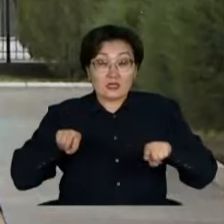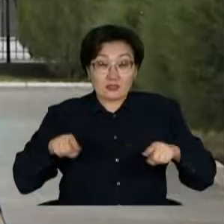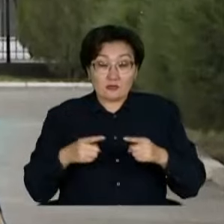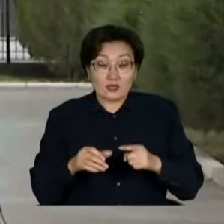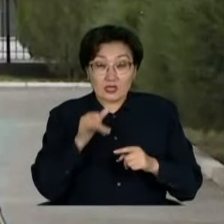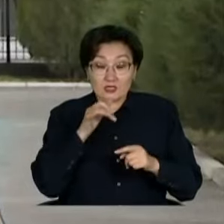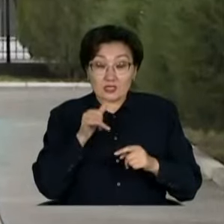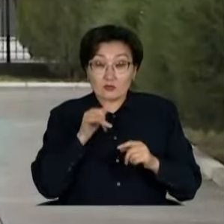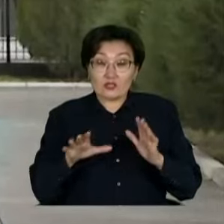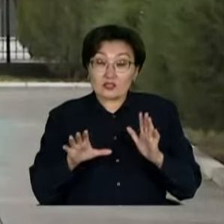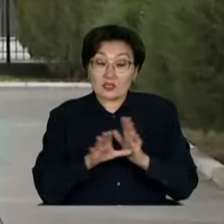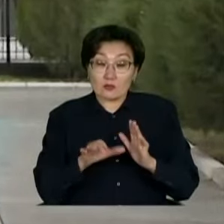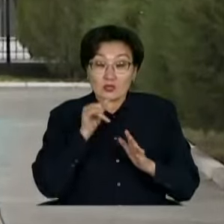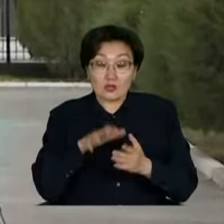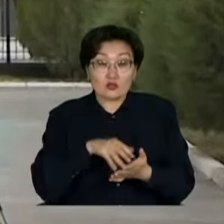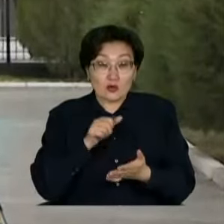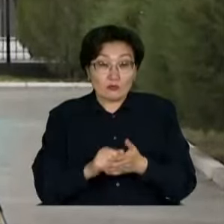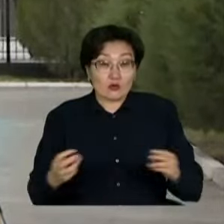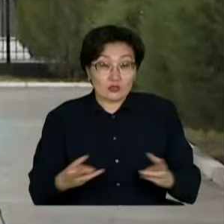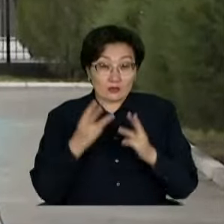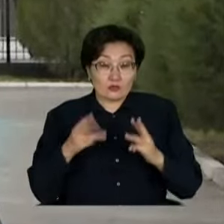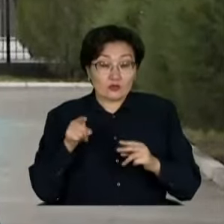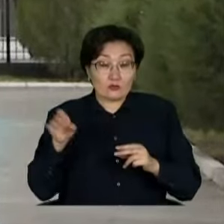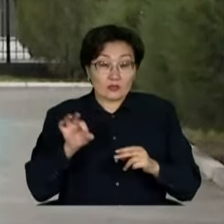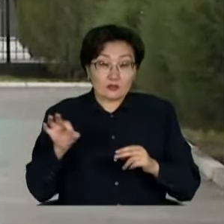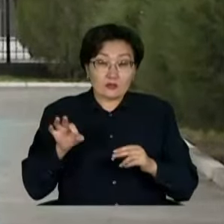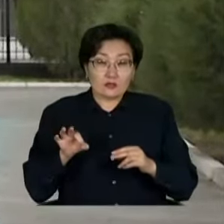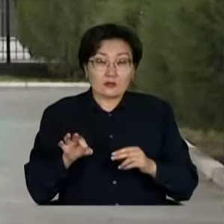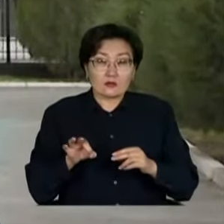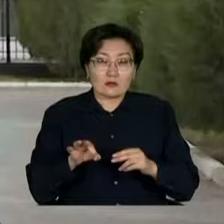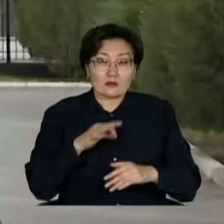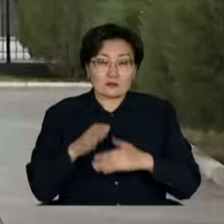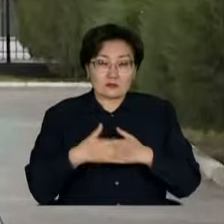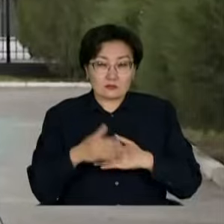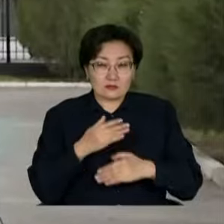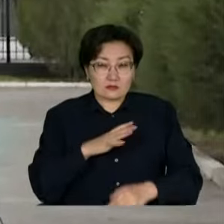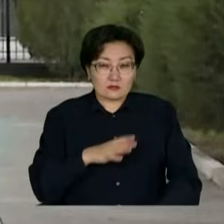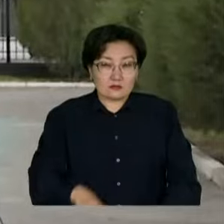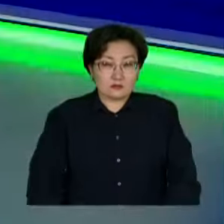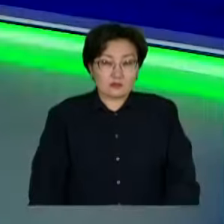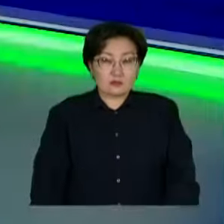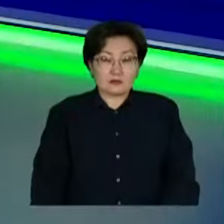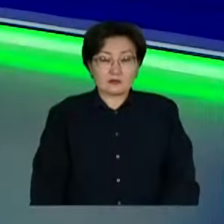өртеген. Уақыты бойынша қазіргі таңда сол кездерде әкімшілік жауапқа тартылды.